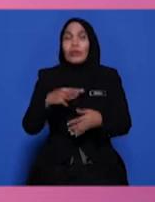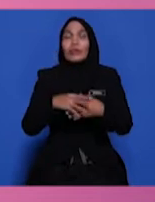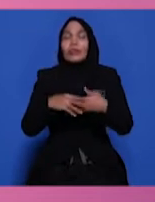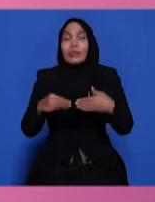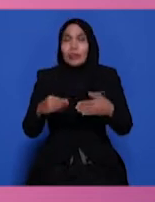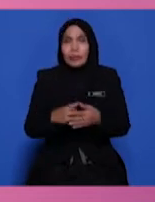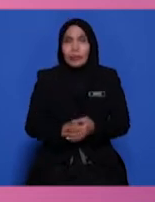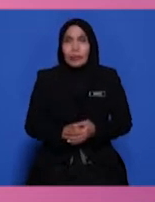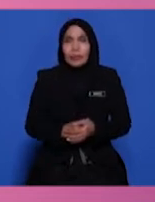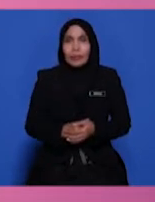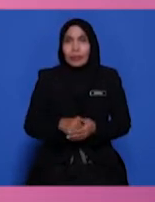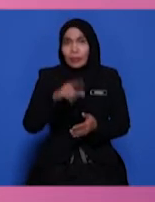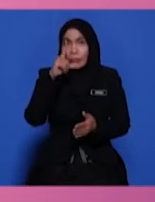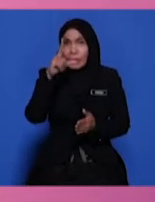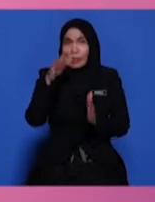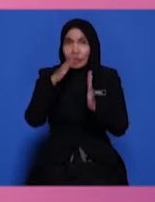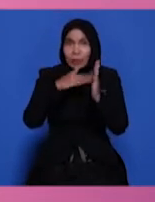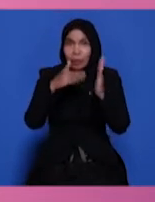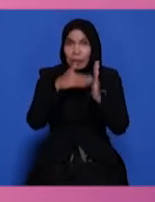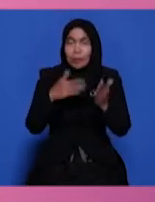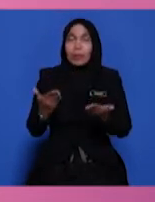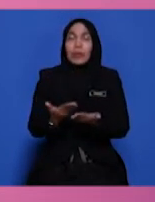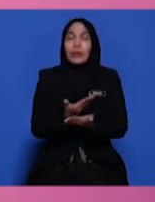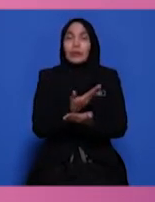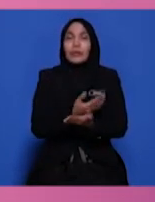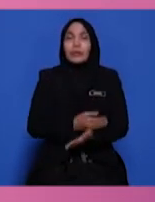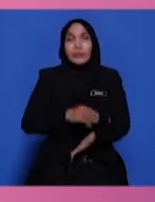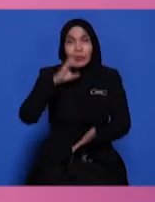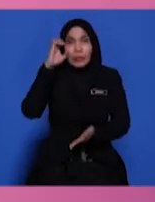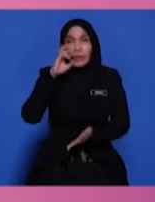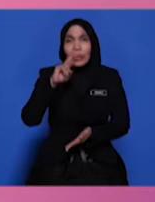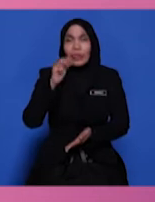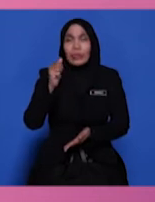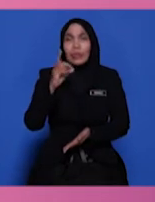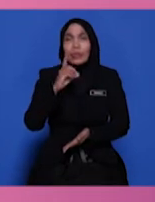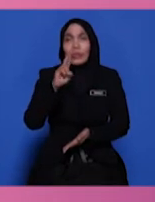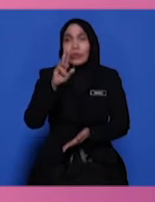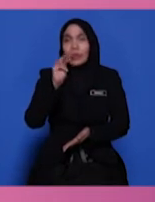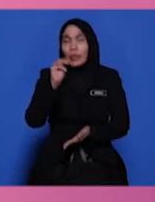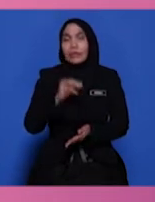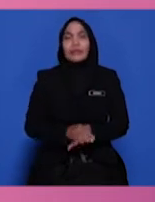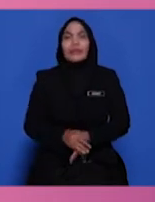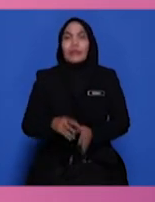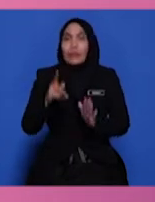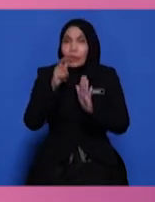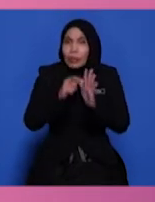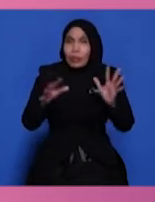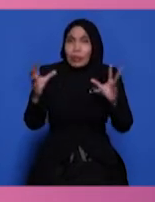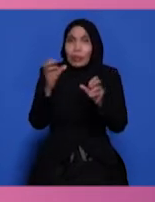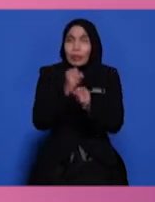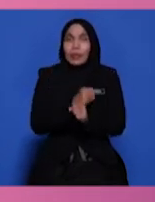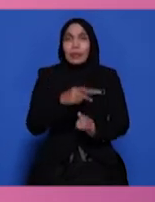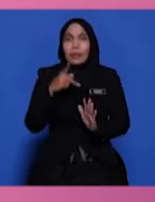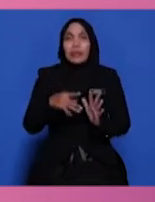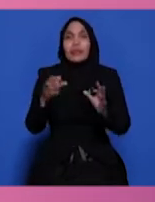Murid-murid, lihat plan kewangan baharu Encik Radu. Terdapat pendapatan berlebihan